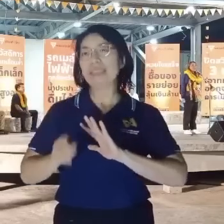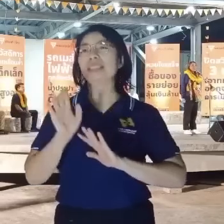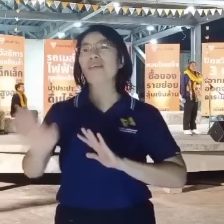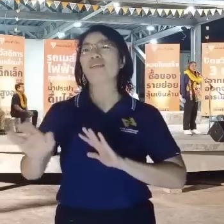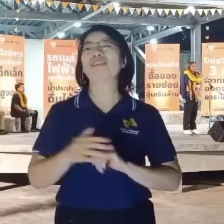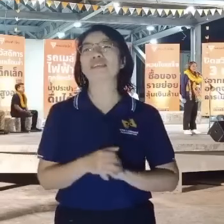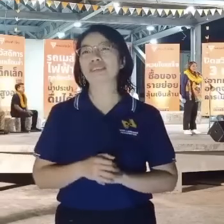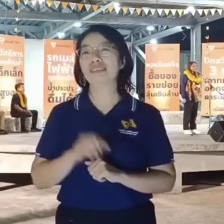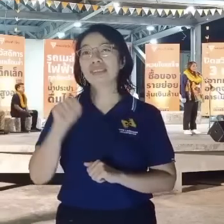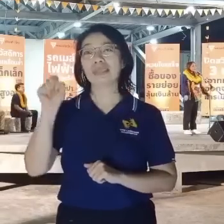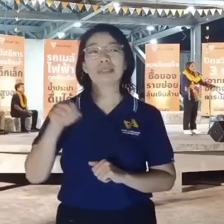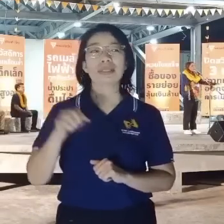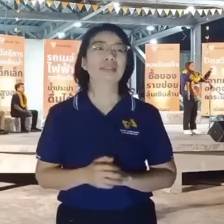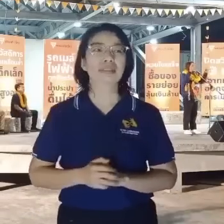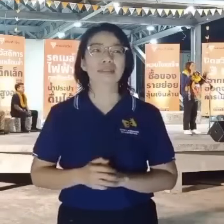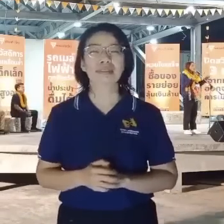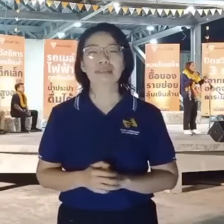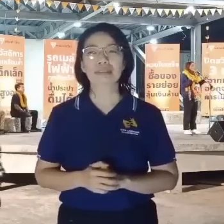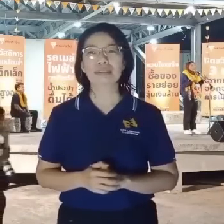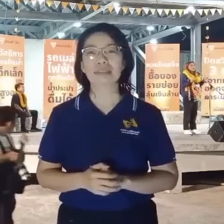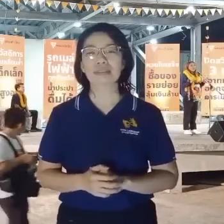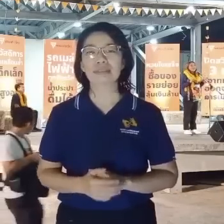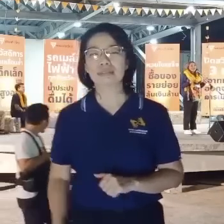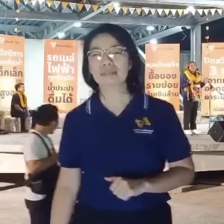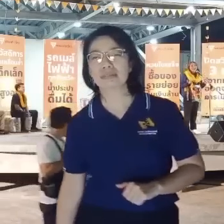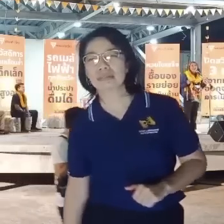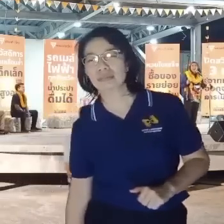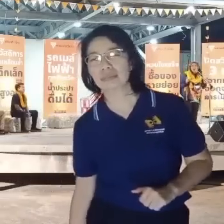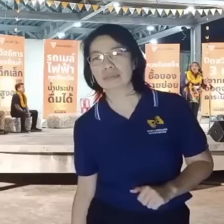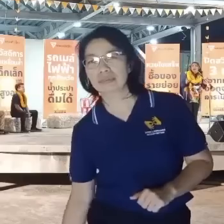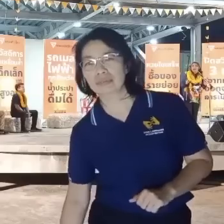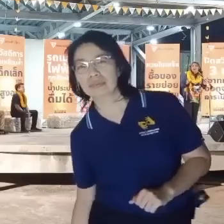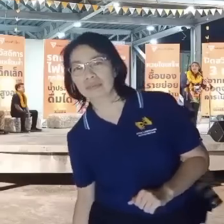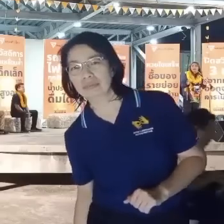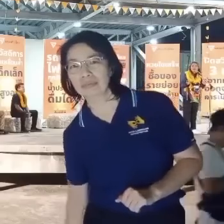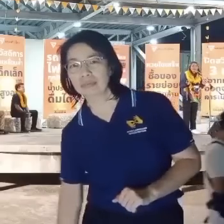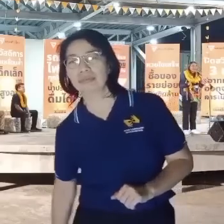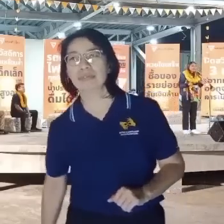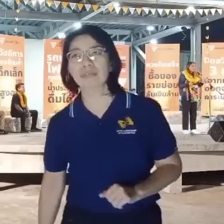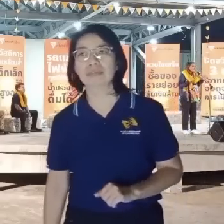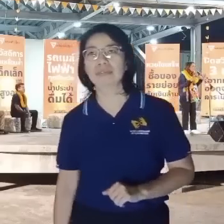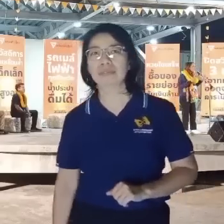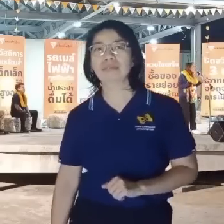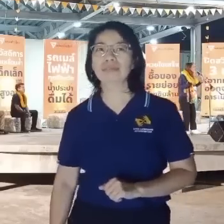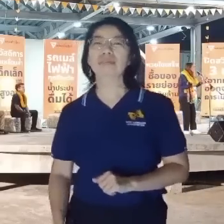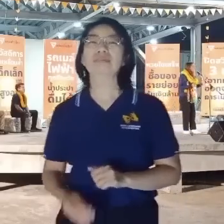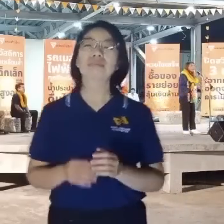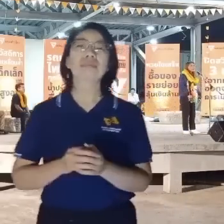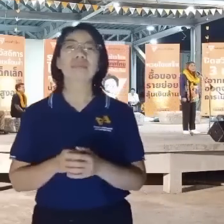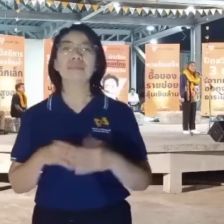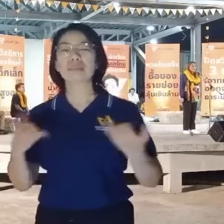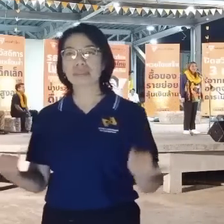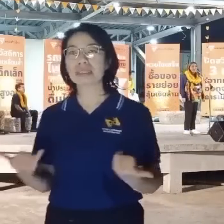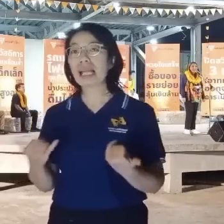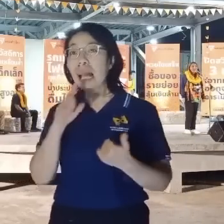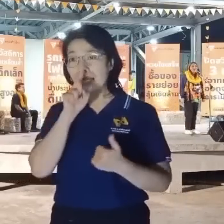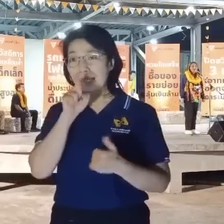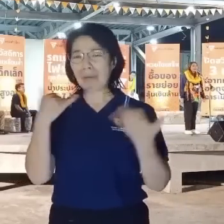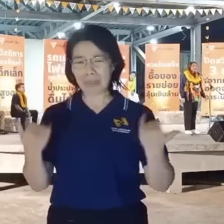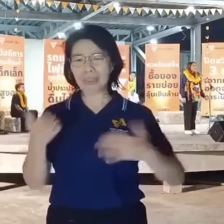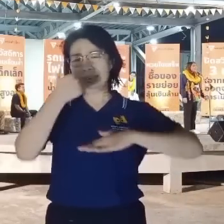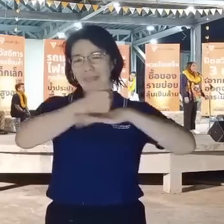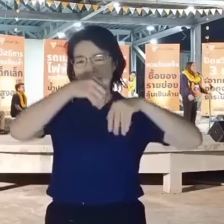ช่แต่คนยังลังเลใจว่ากระจายอำนาจทุกวันนี้ก็กระจายไป